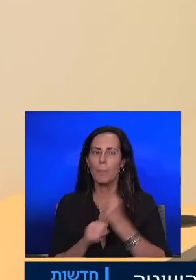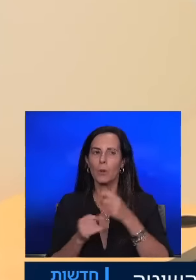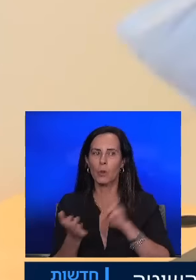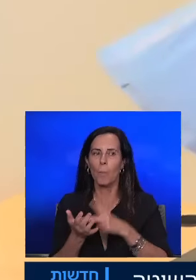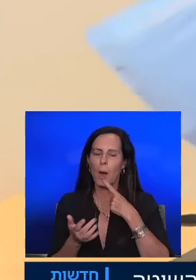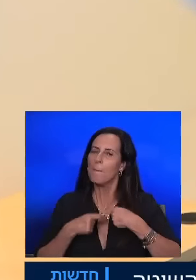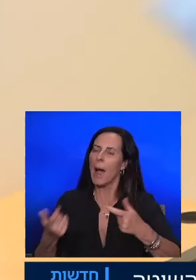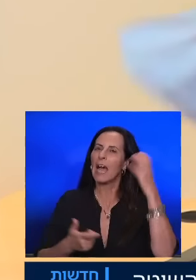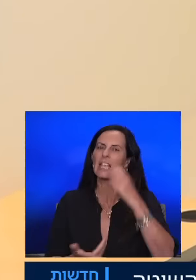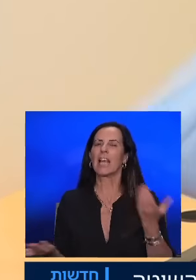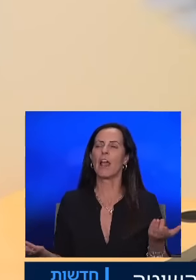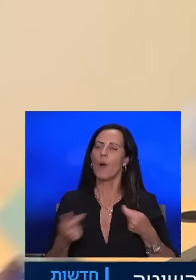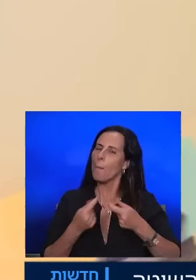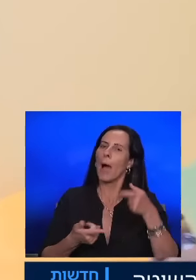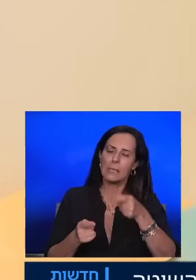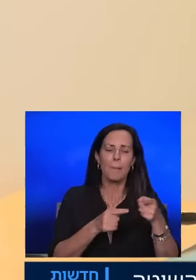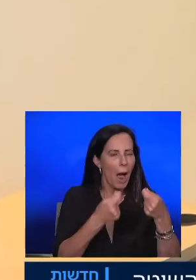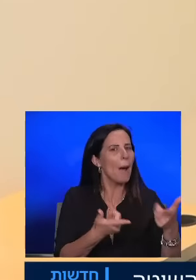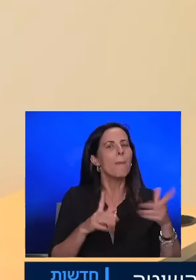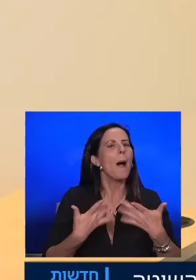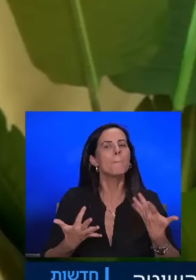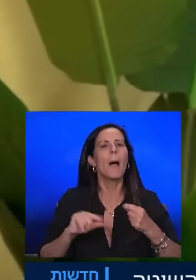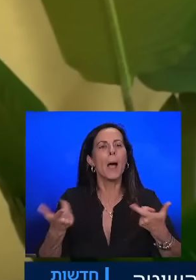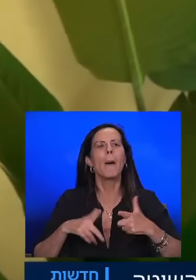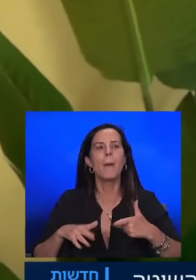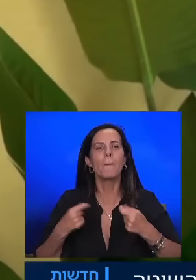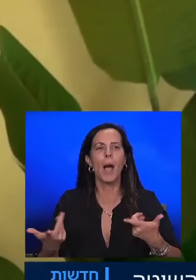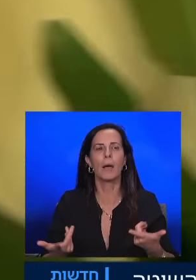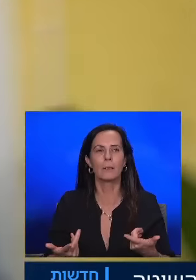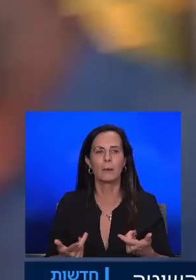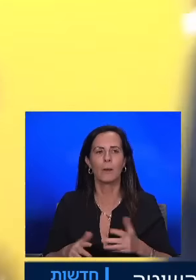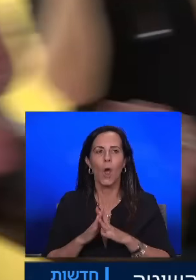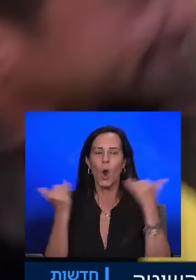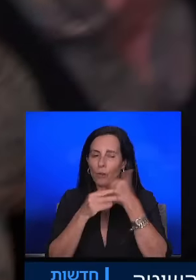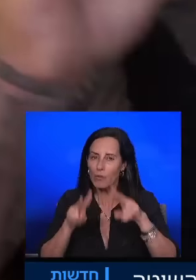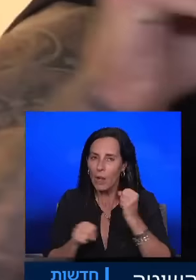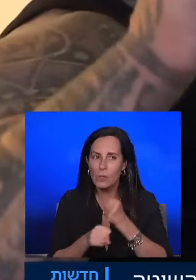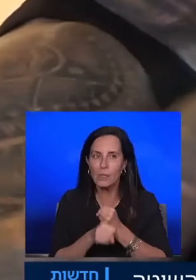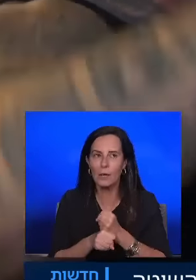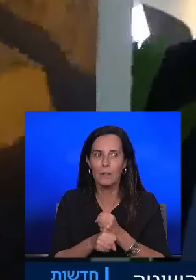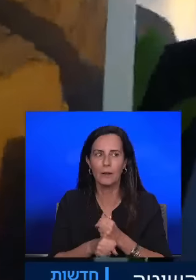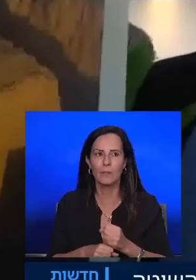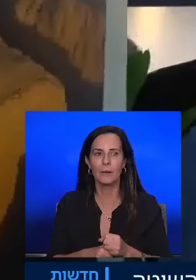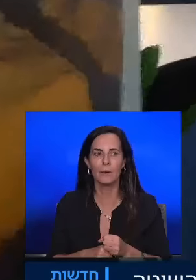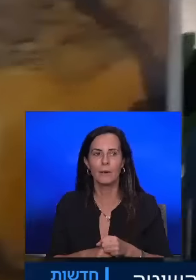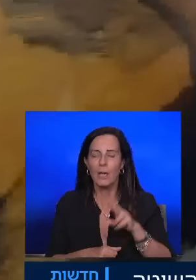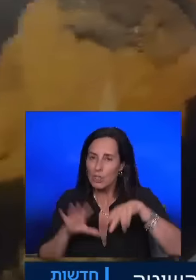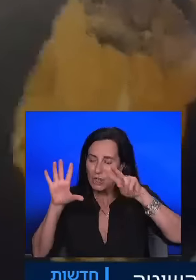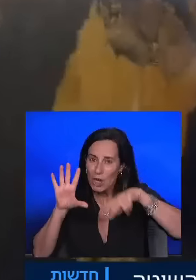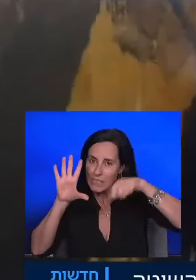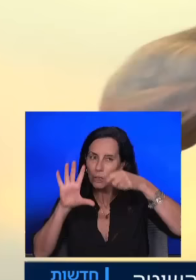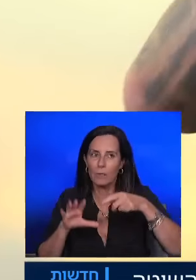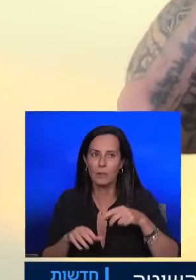וואלה, מכרתי טלפון, מכרתי זה, מכרתי... מכרתי משפחים. כל הטעויות שאפשר לעשות, אבל יש סרטונים, מישל, יש סרטונים. כל הטעויות